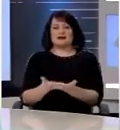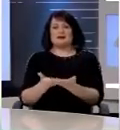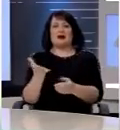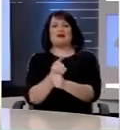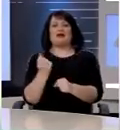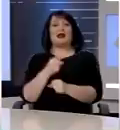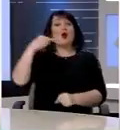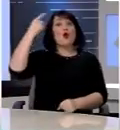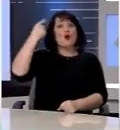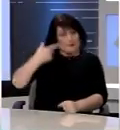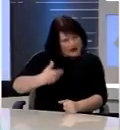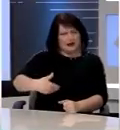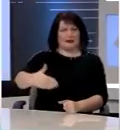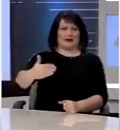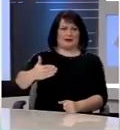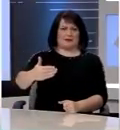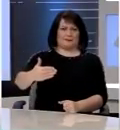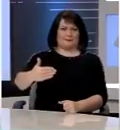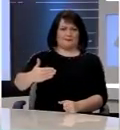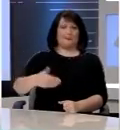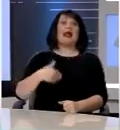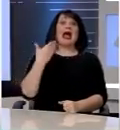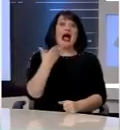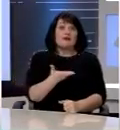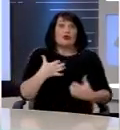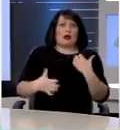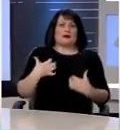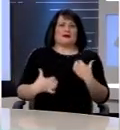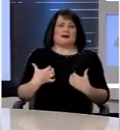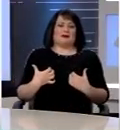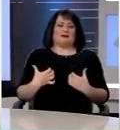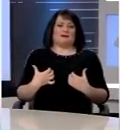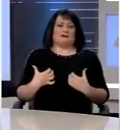αλλά και όραμα για την επόμενη μέρα. Αυτό σας ανησυχεί.